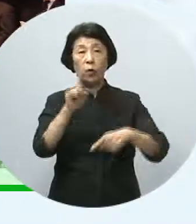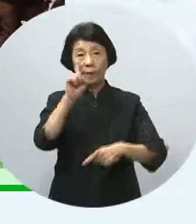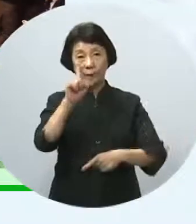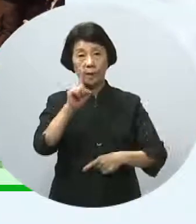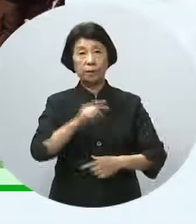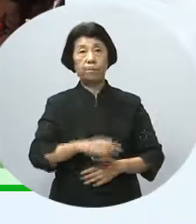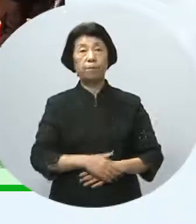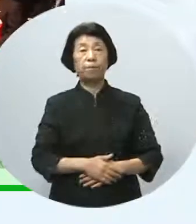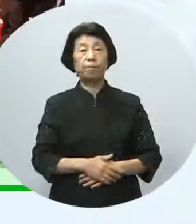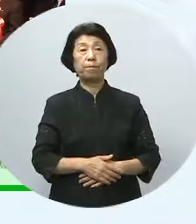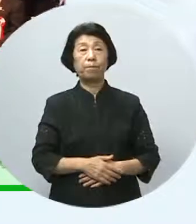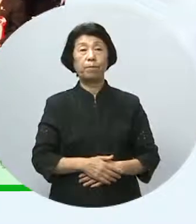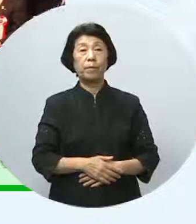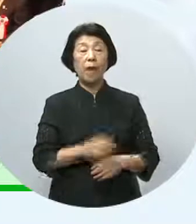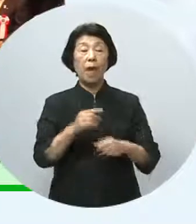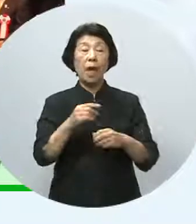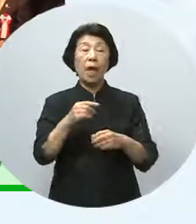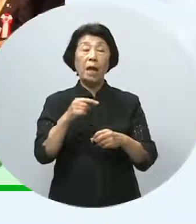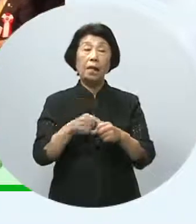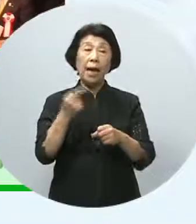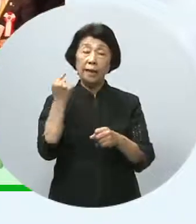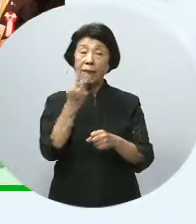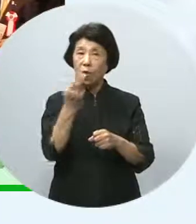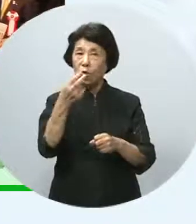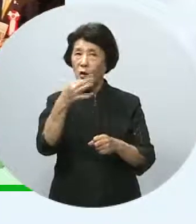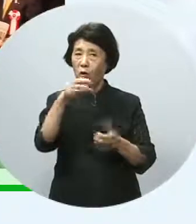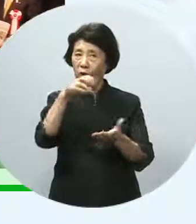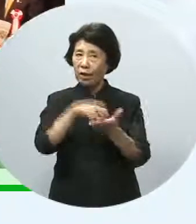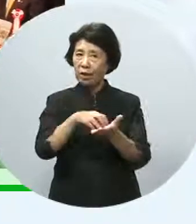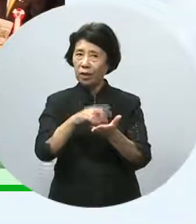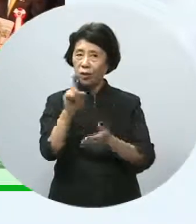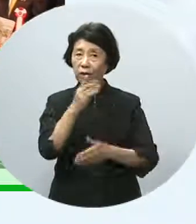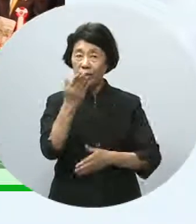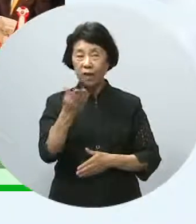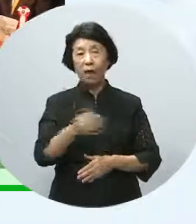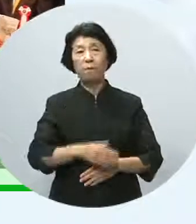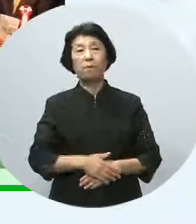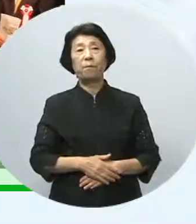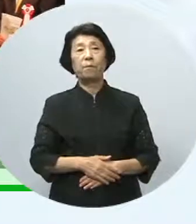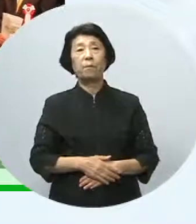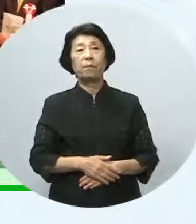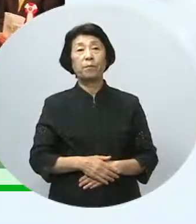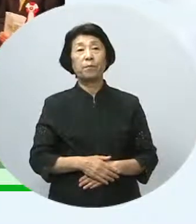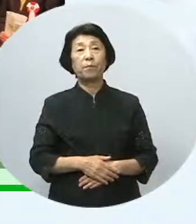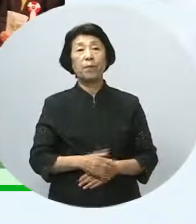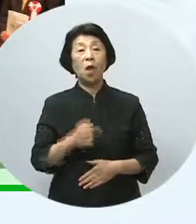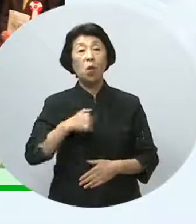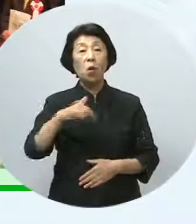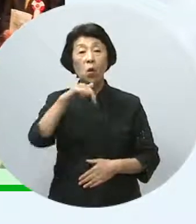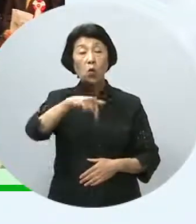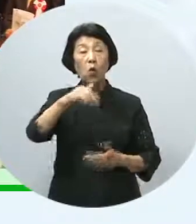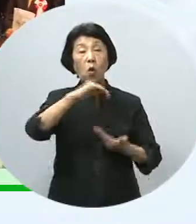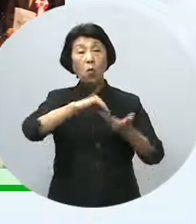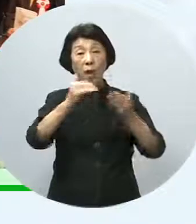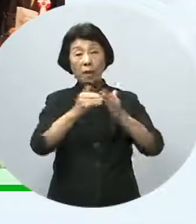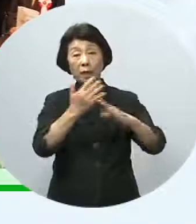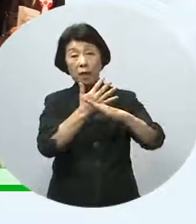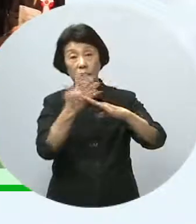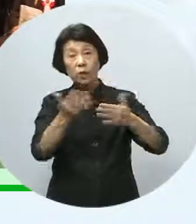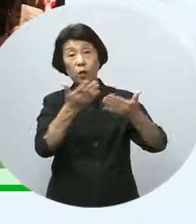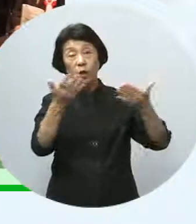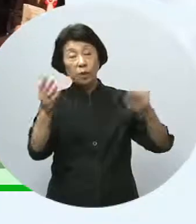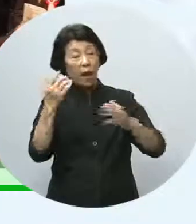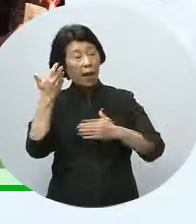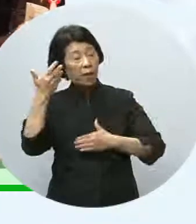ます昨年度の金賞はどんな用語なんですかこの街に緑